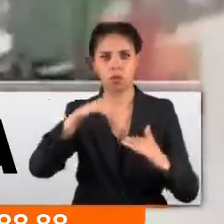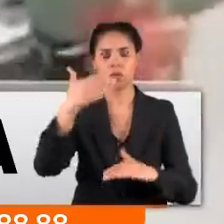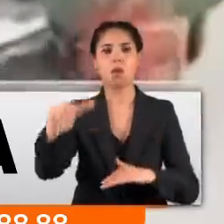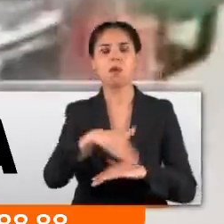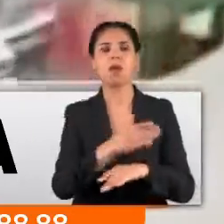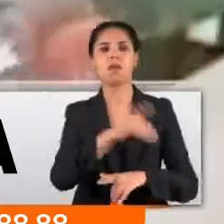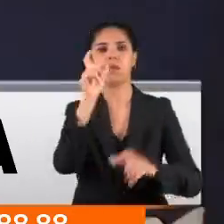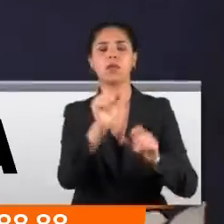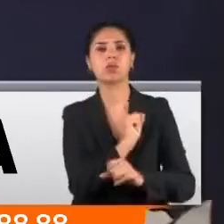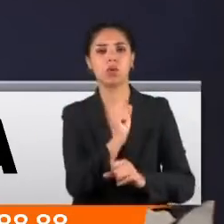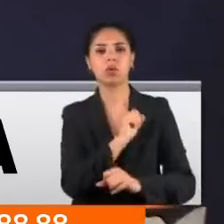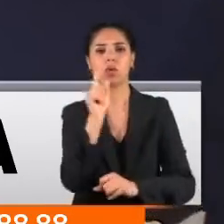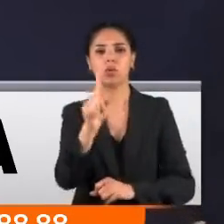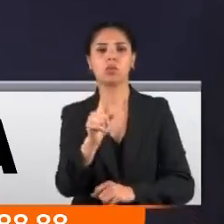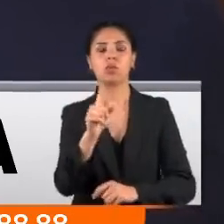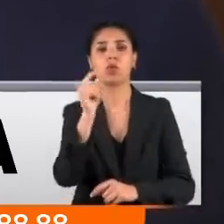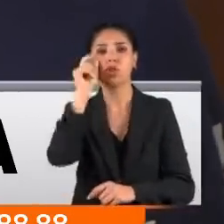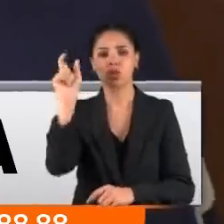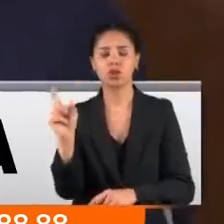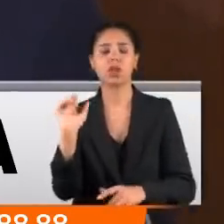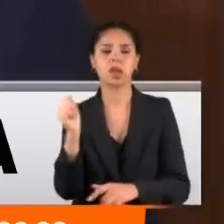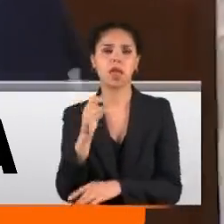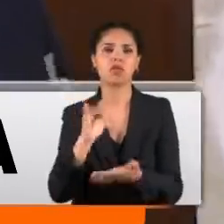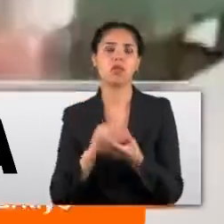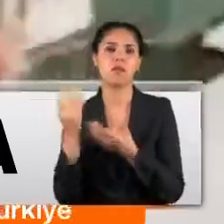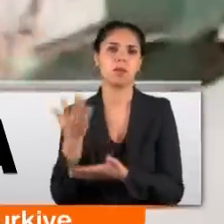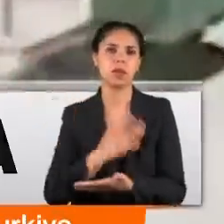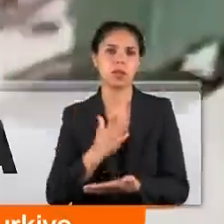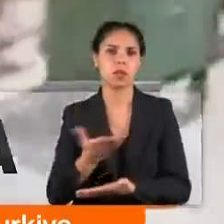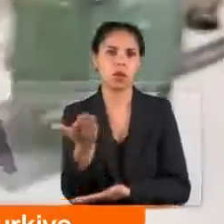mahalleli diken üstünde, olayın failinin de gerekli cezayı almasını istiyor. Burada kaçırdı.